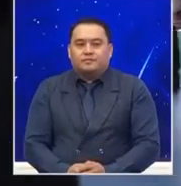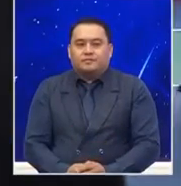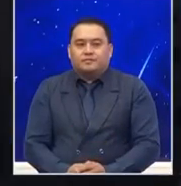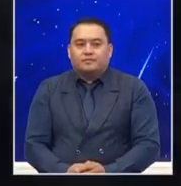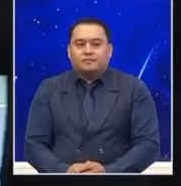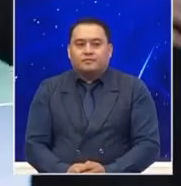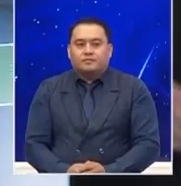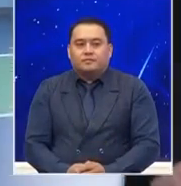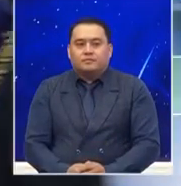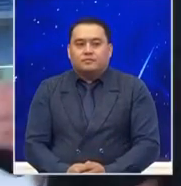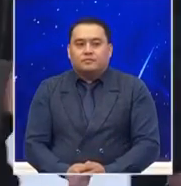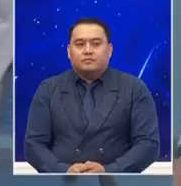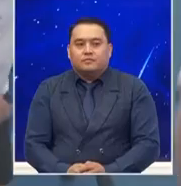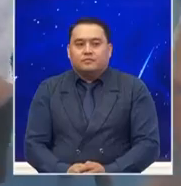давай.